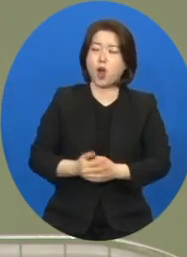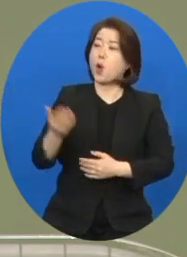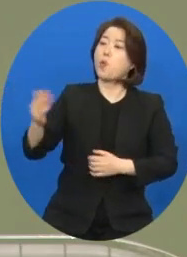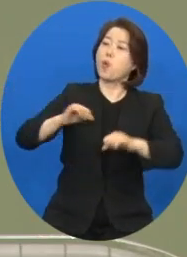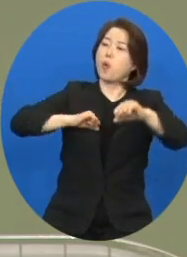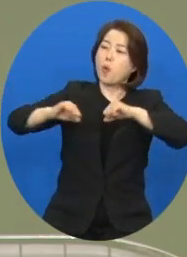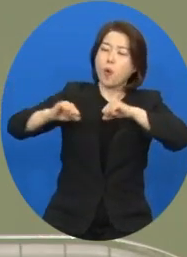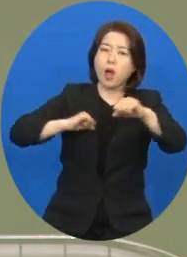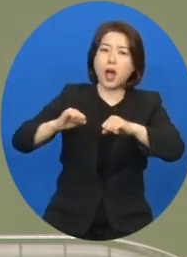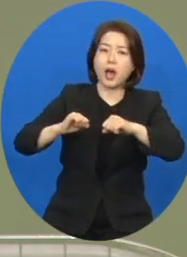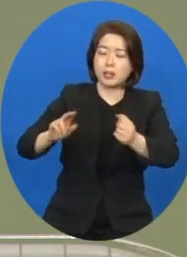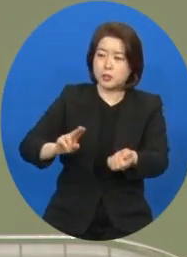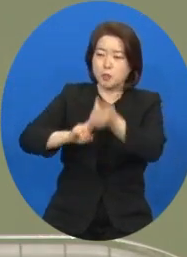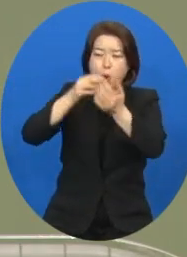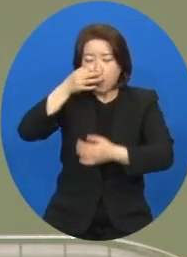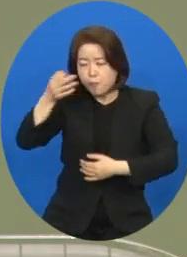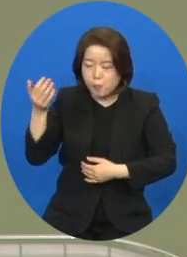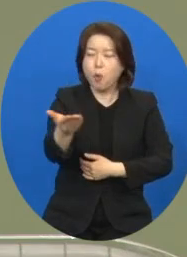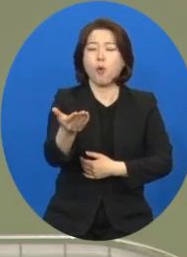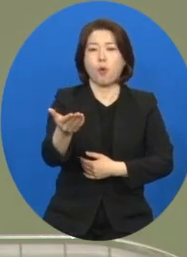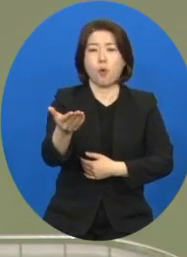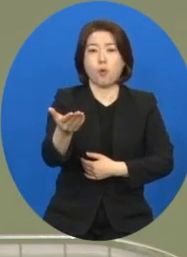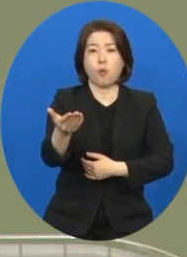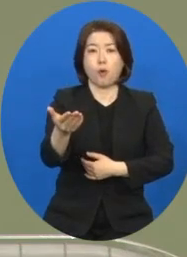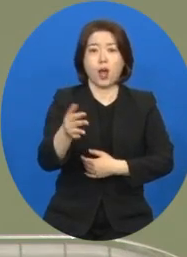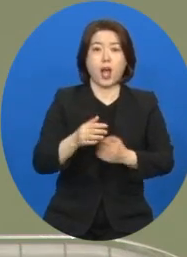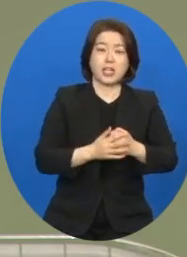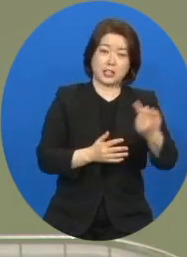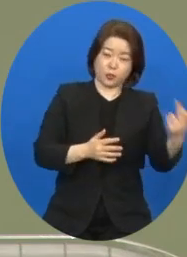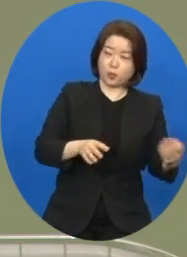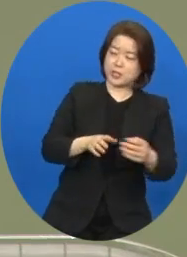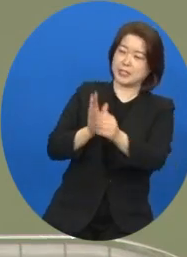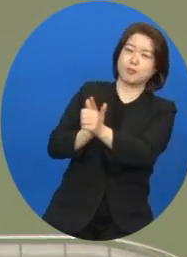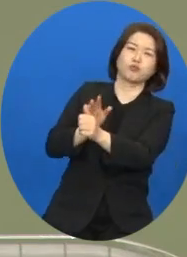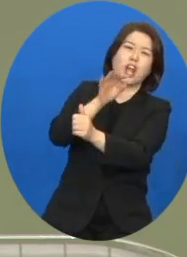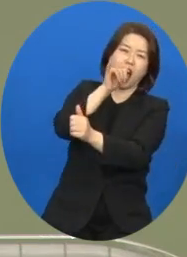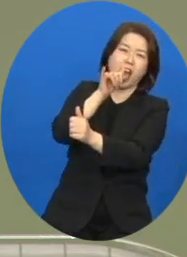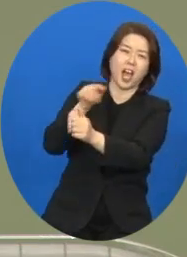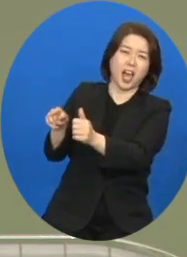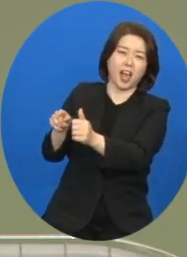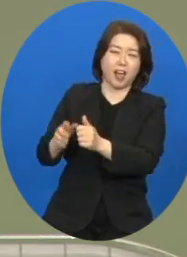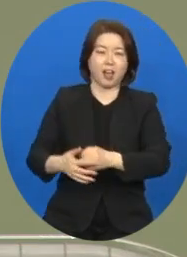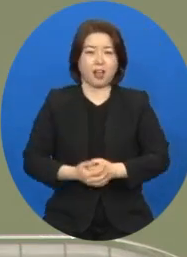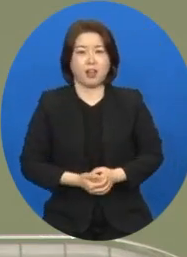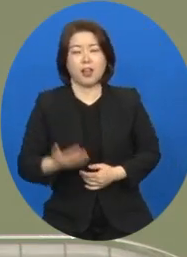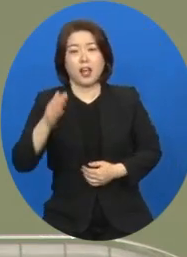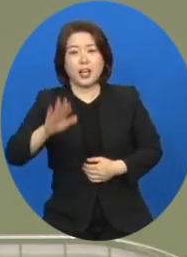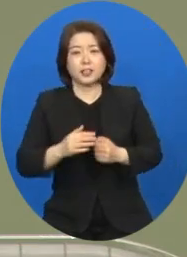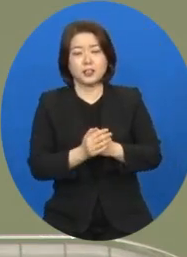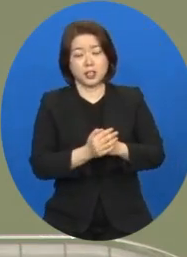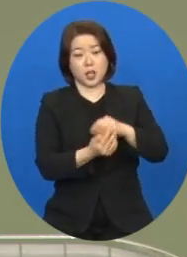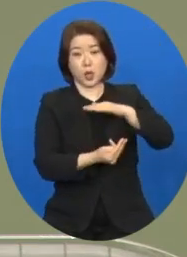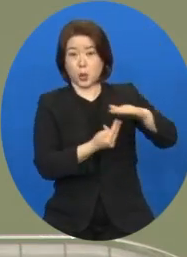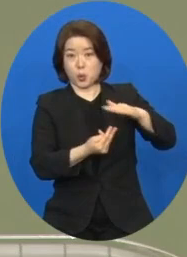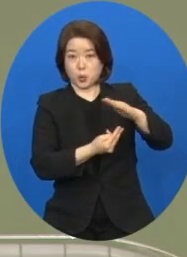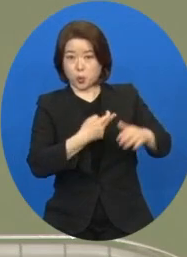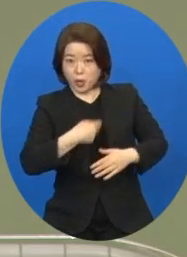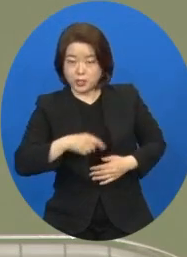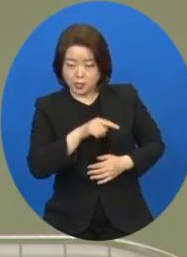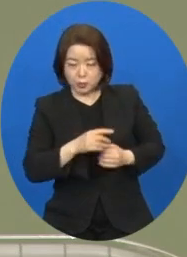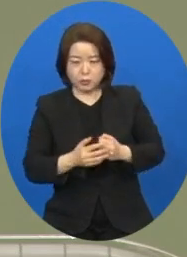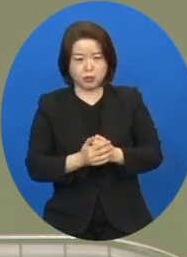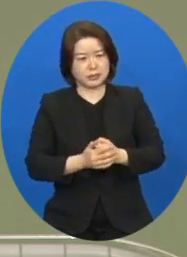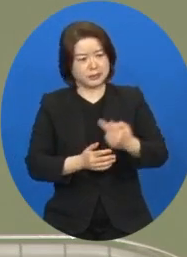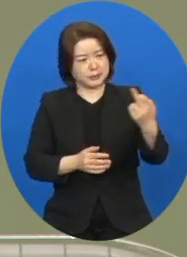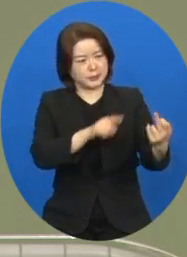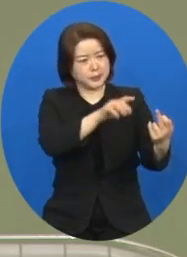행하는 이적을 보이시라, 뭐 이런 충고를 했었습니다. 근데 요한사도는 동생들이 그렇게